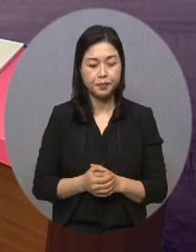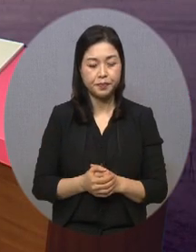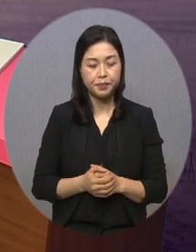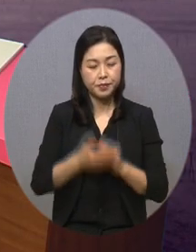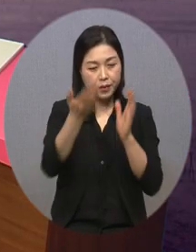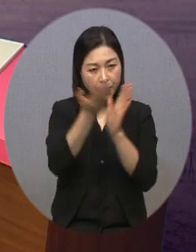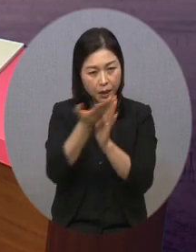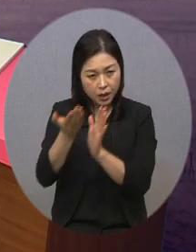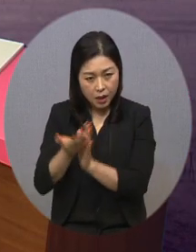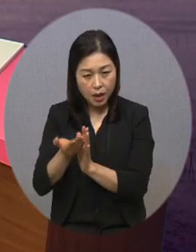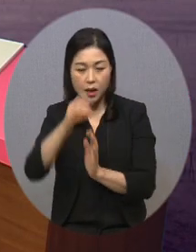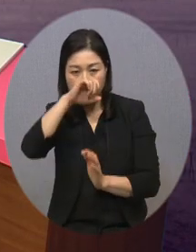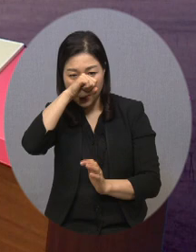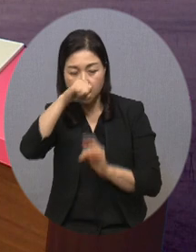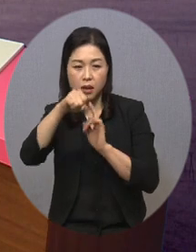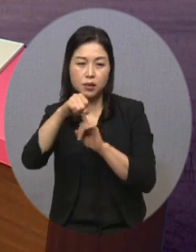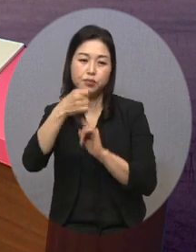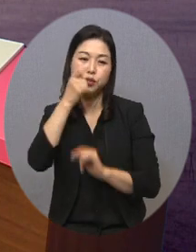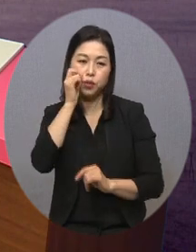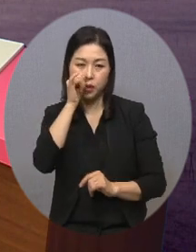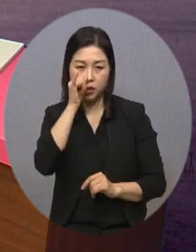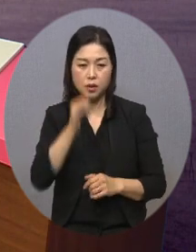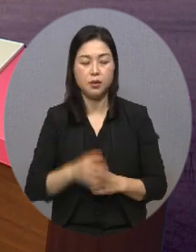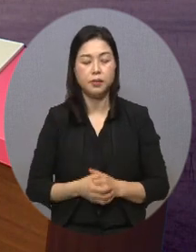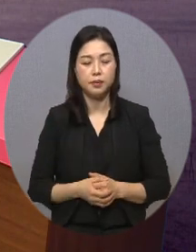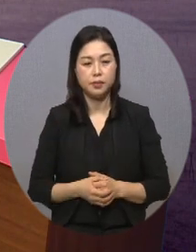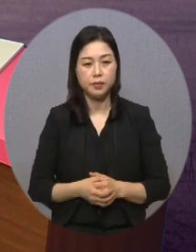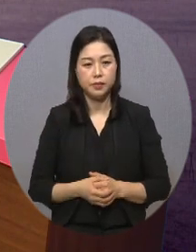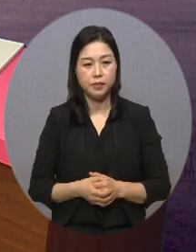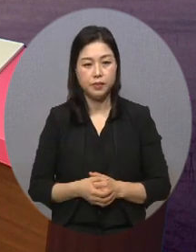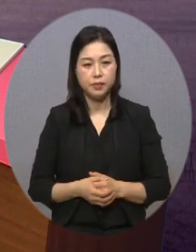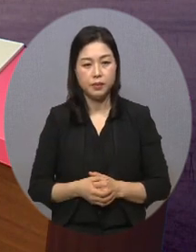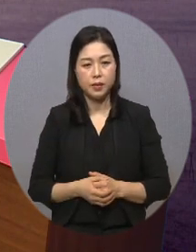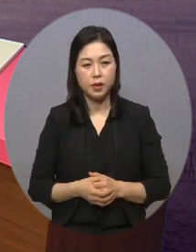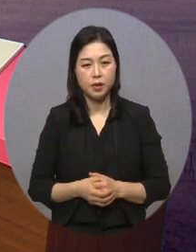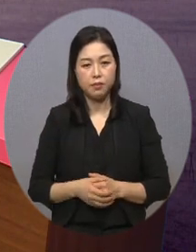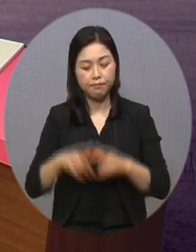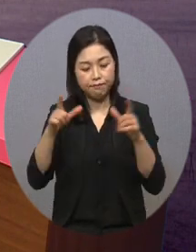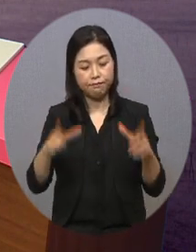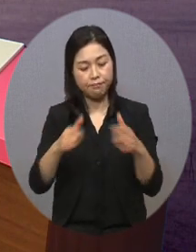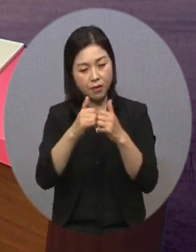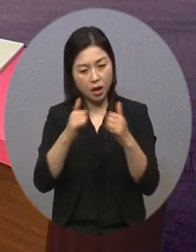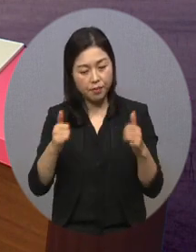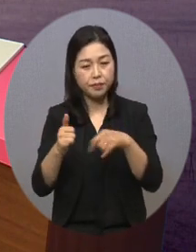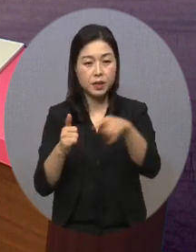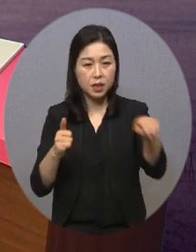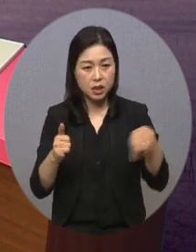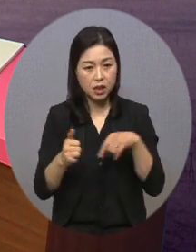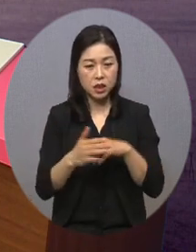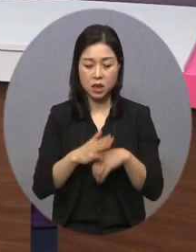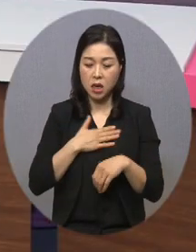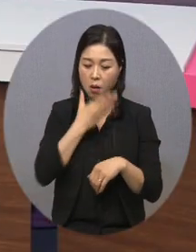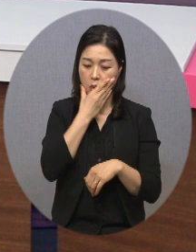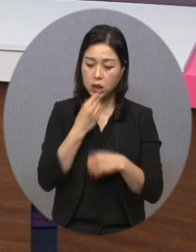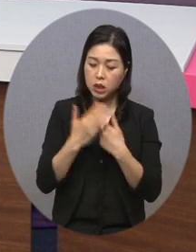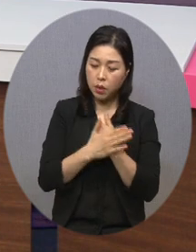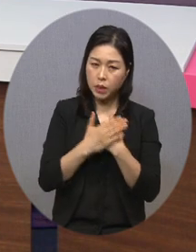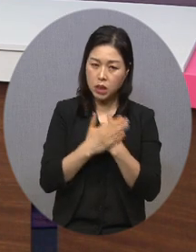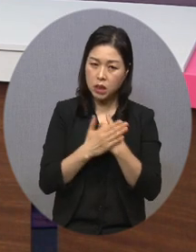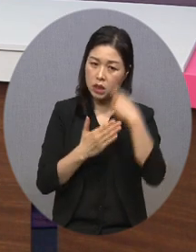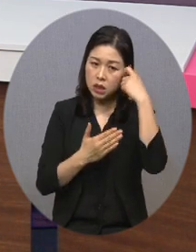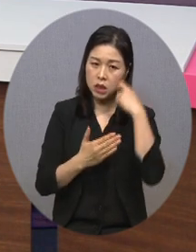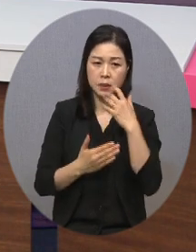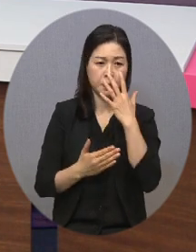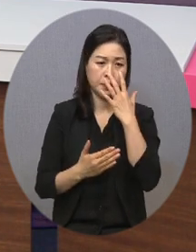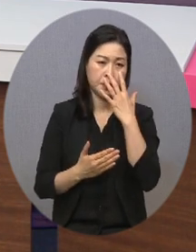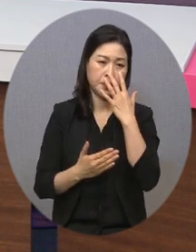예산이 절대적으로 부족한 측면이 있는 것 같습니다. 그래서 아마 주민들께서는 체감하는 것 자체가 조금 다소